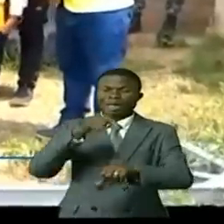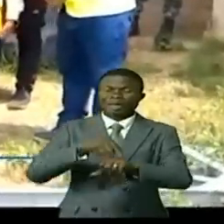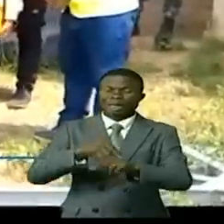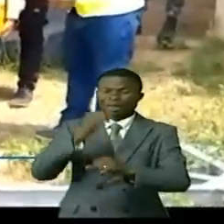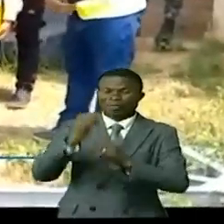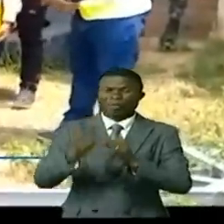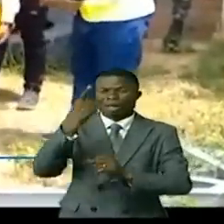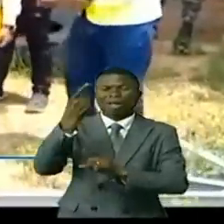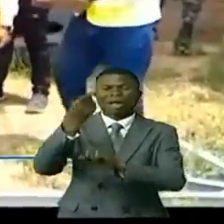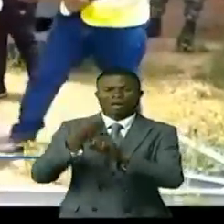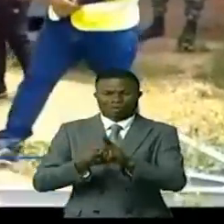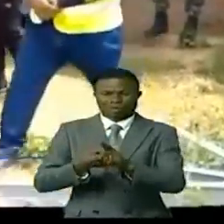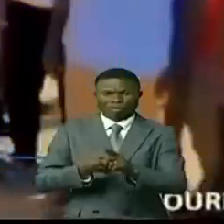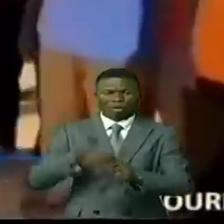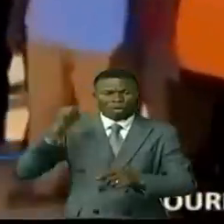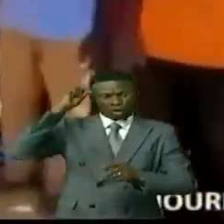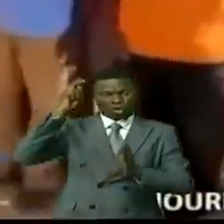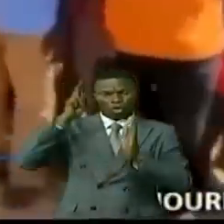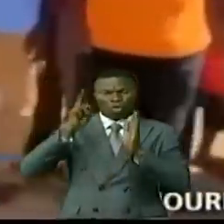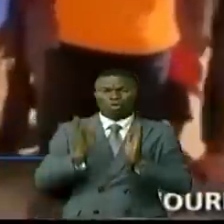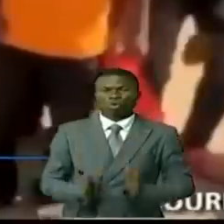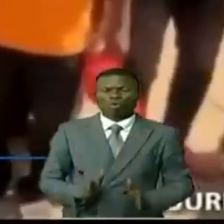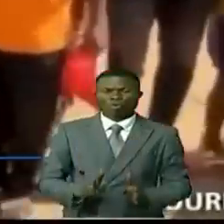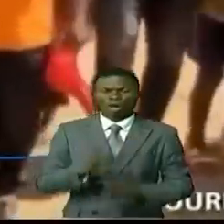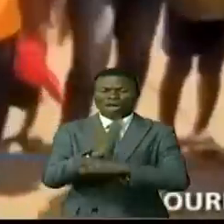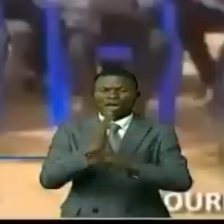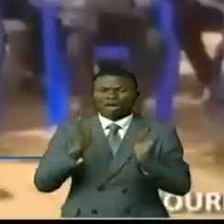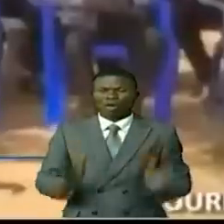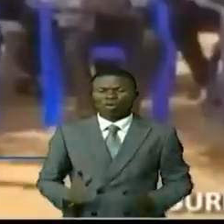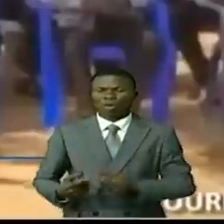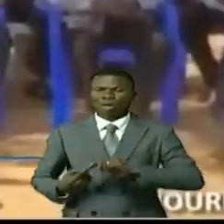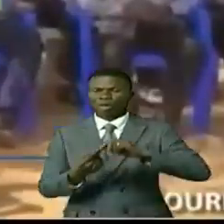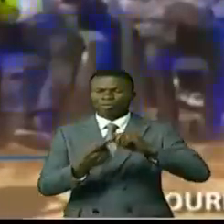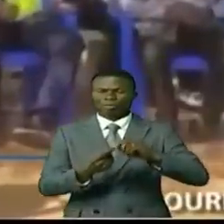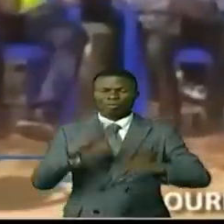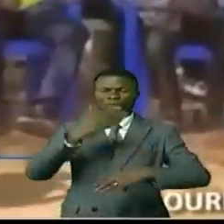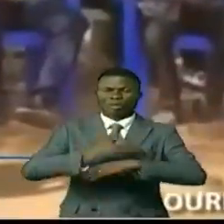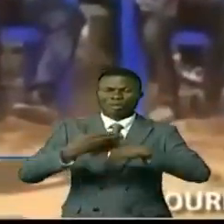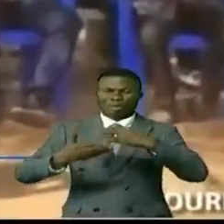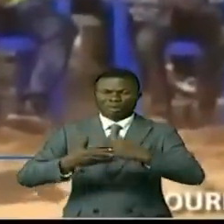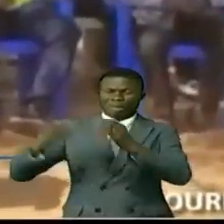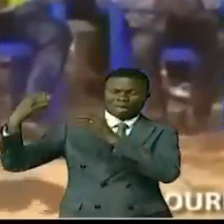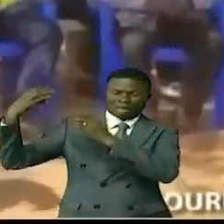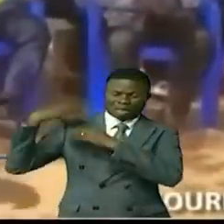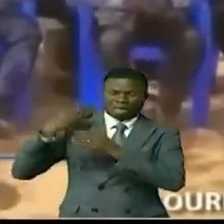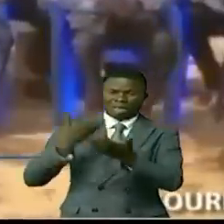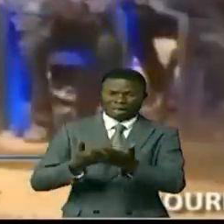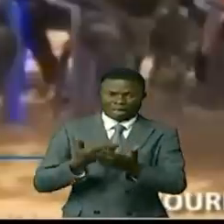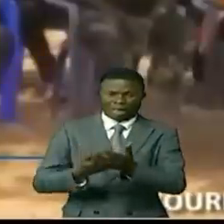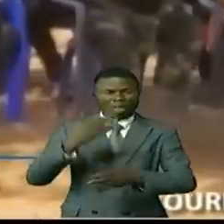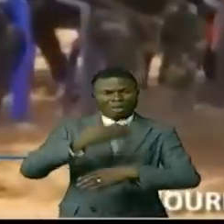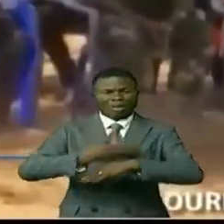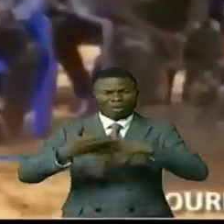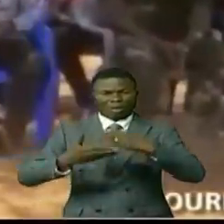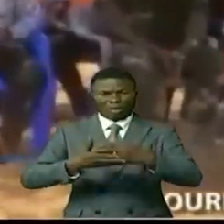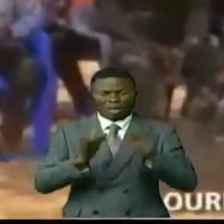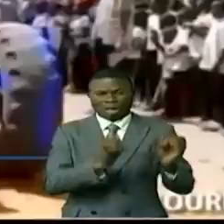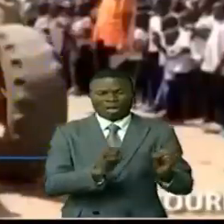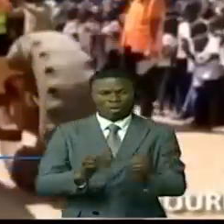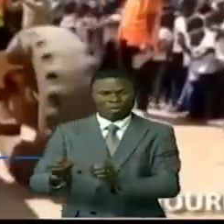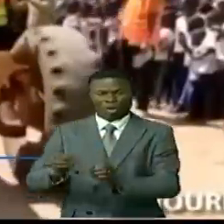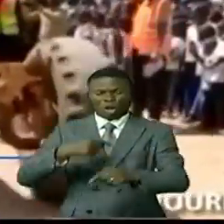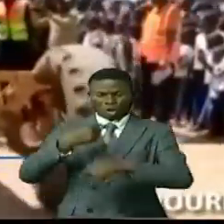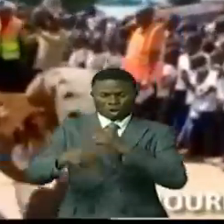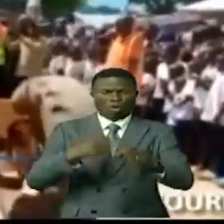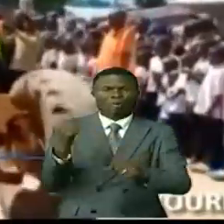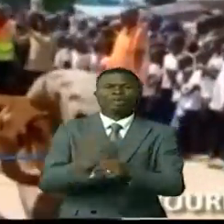militaire de la province du Nord Kivu, qui est son conseiller principal en charge de la reconstruction, maître David Kamoua Moussoubaou, a procédé au lancement